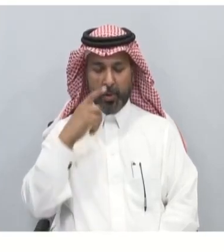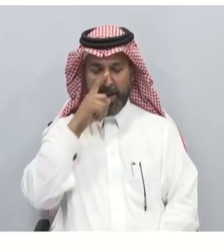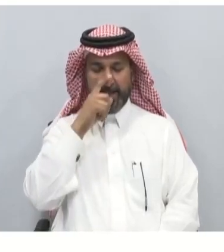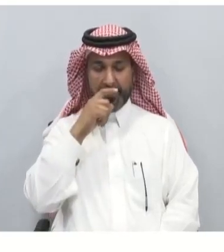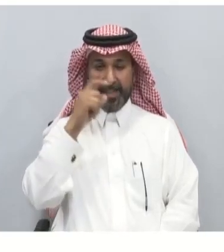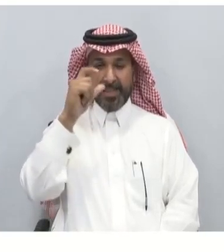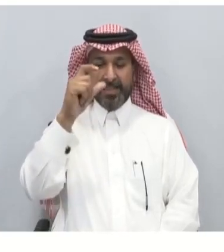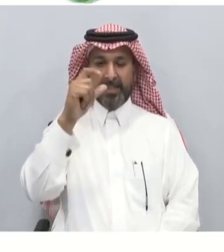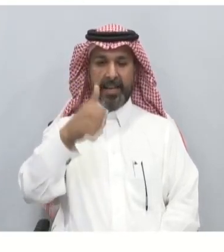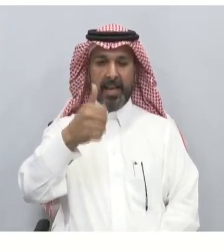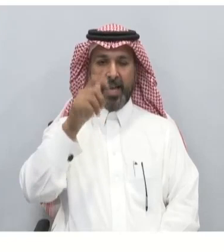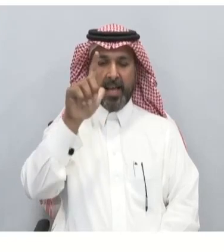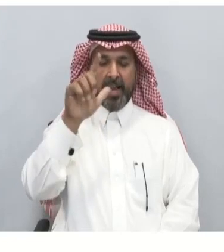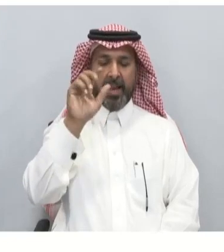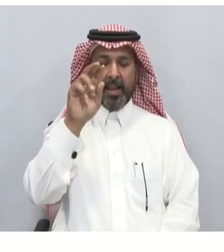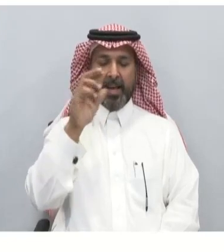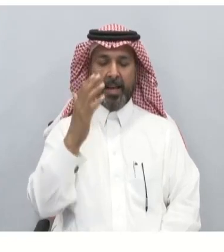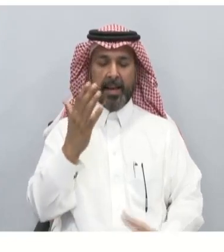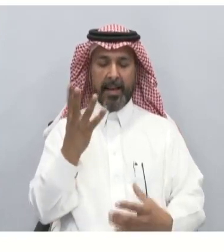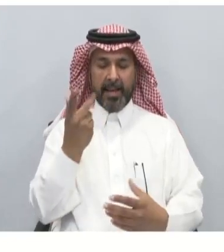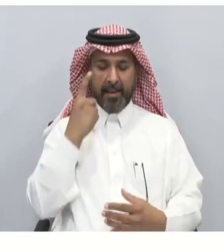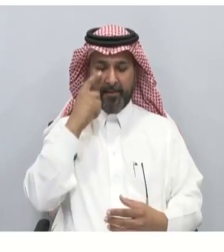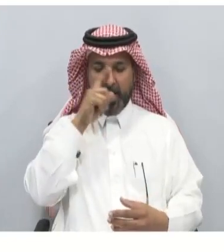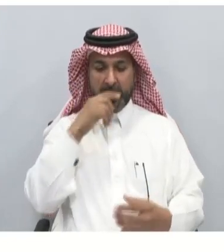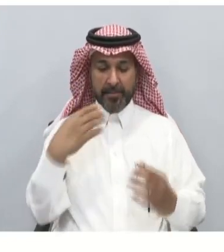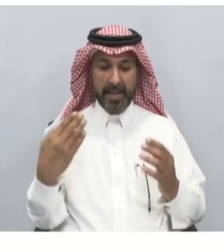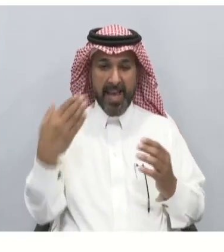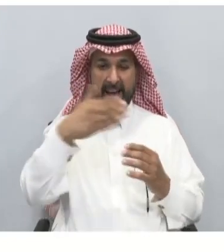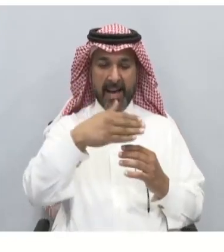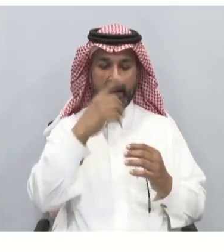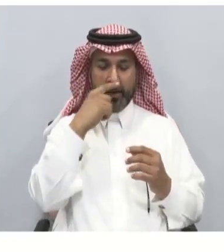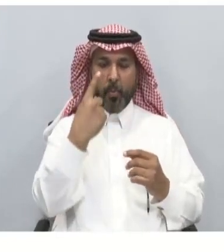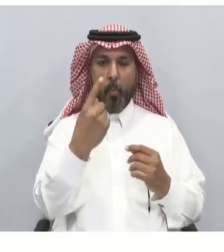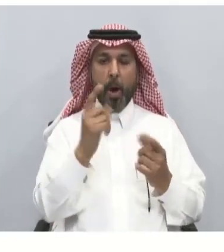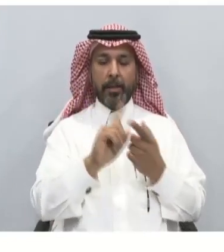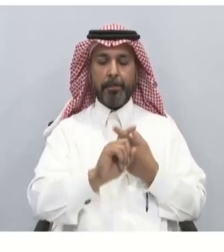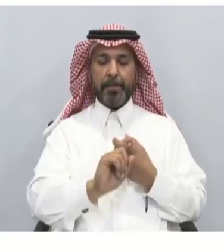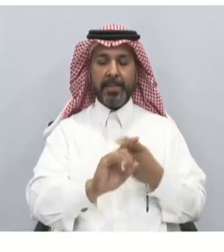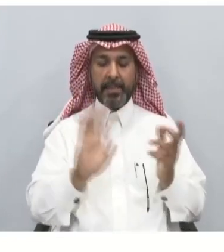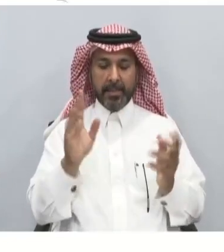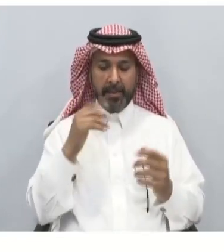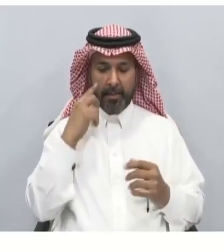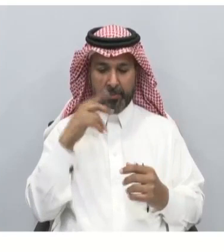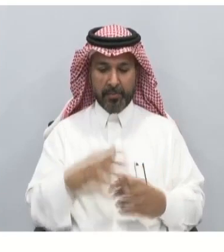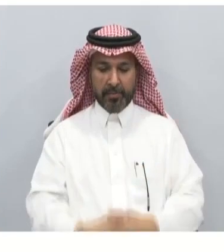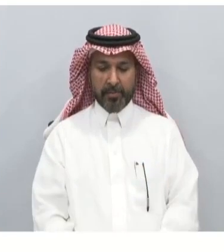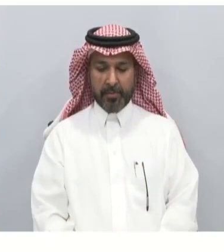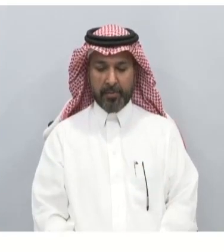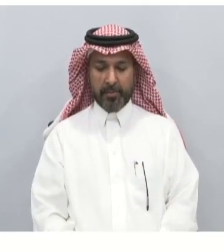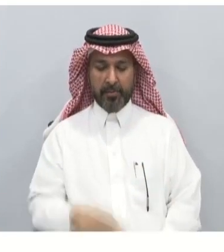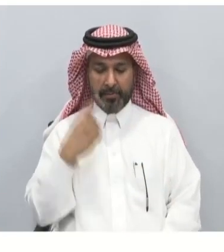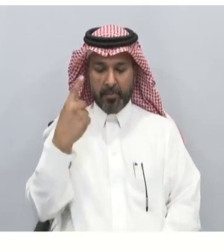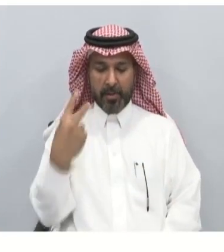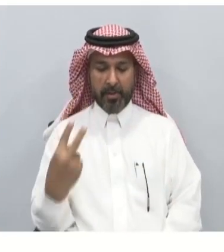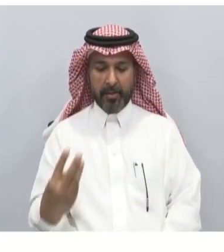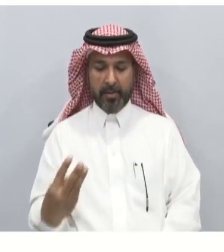أن تعطي كل مدخلة مخرجة واحدة فقط. مثال: بين أي علاقة من العلاقتين التاليتين تمثل دالة. عندنا المدخلات